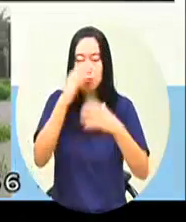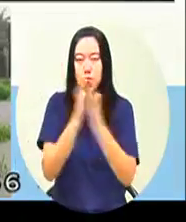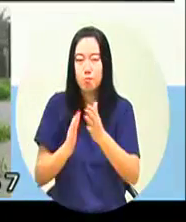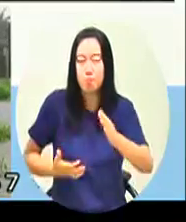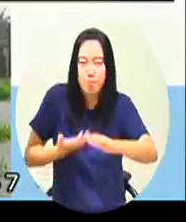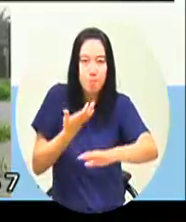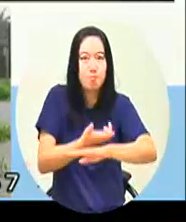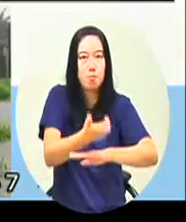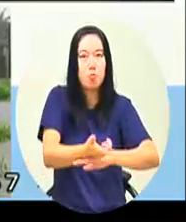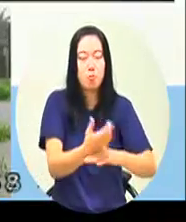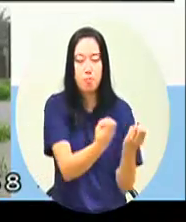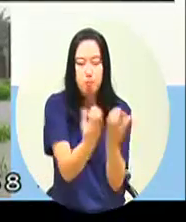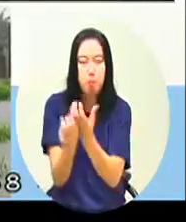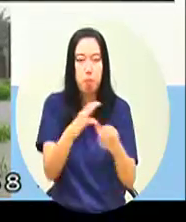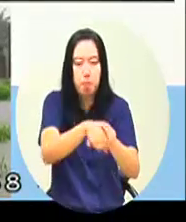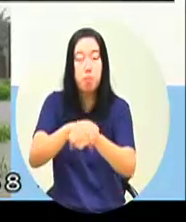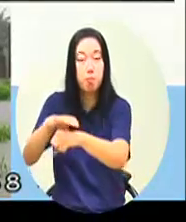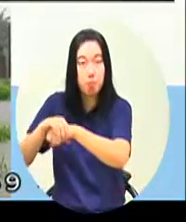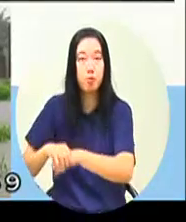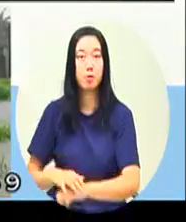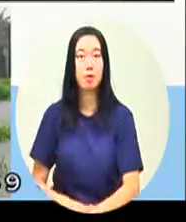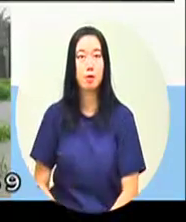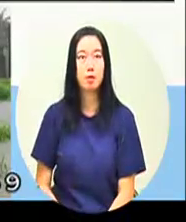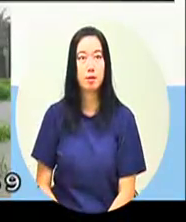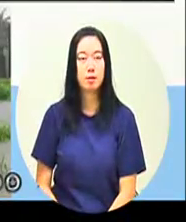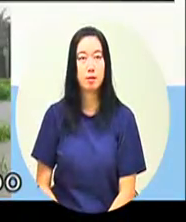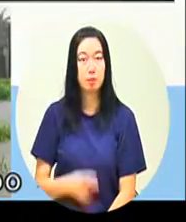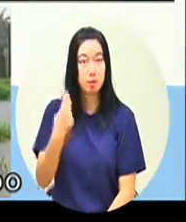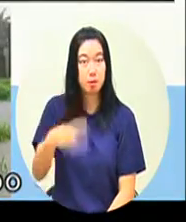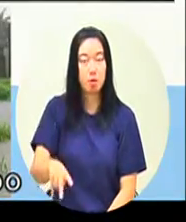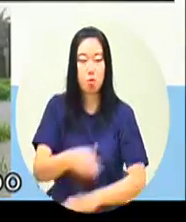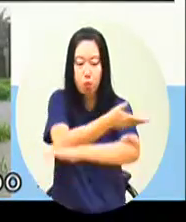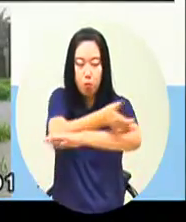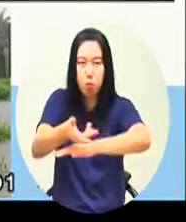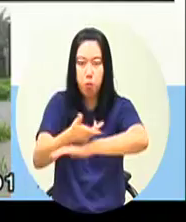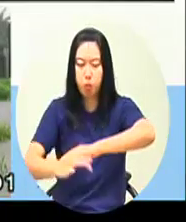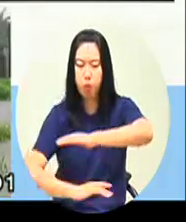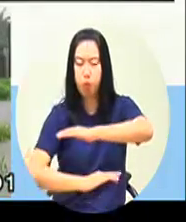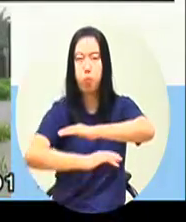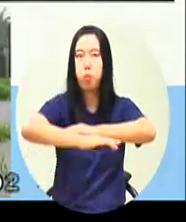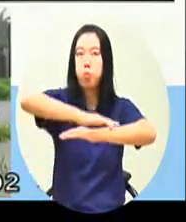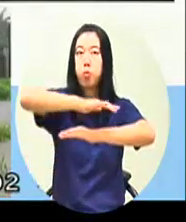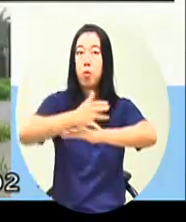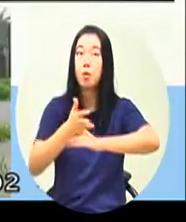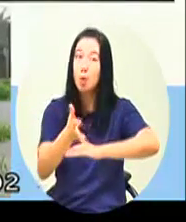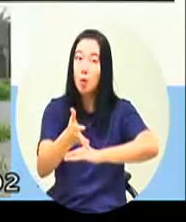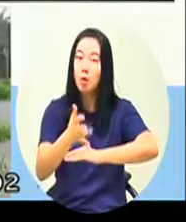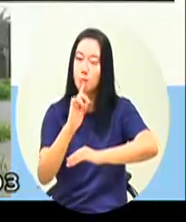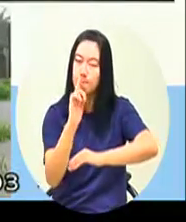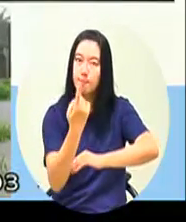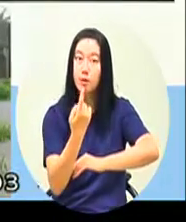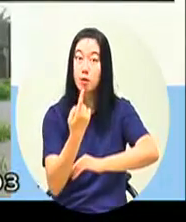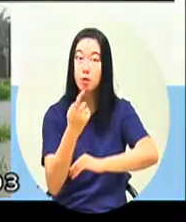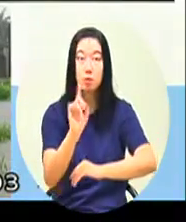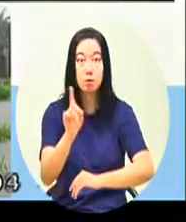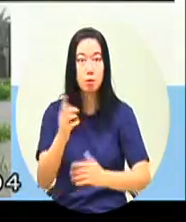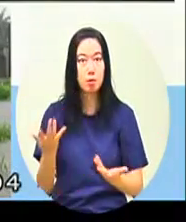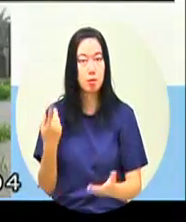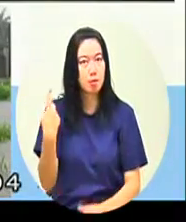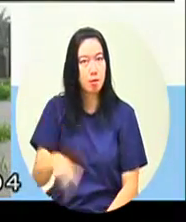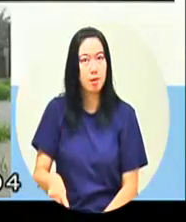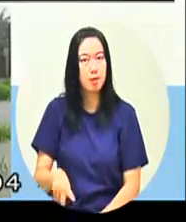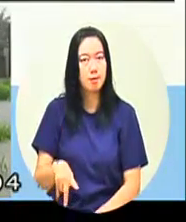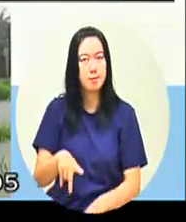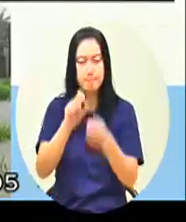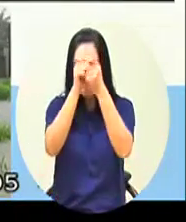灾啦。这吼。有一寡遮个，咱个遮个水沟为虾米会淹水个？ 这一点要彻底来把它做一个检